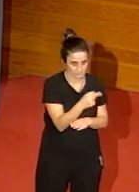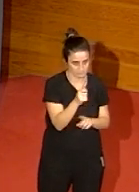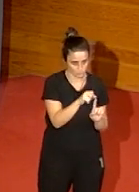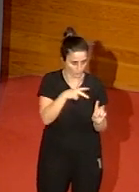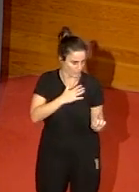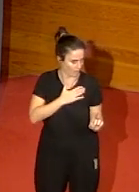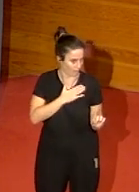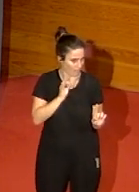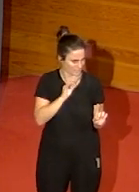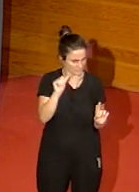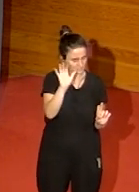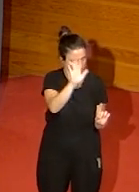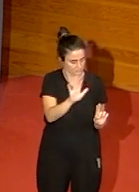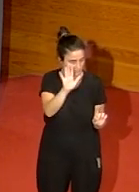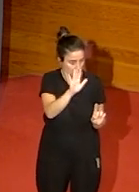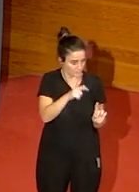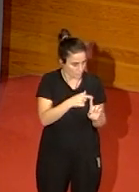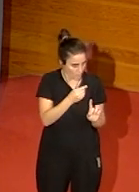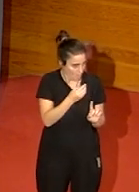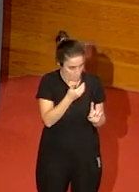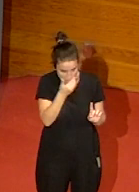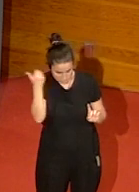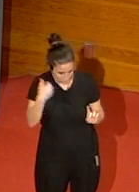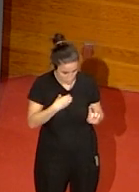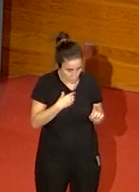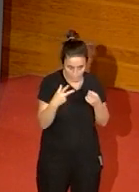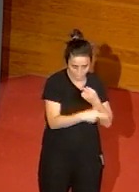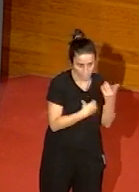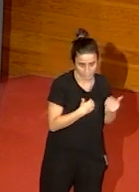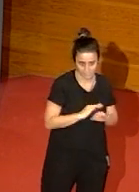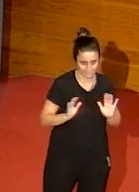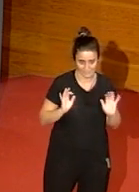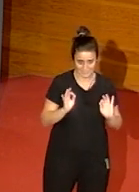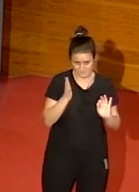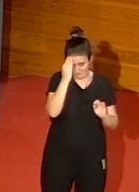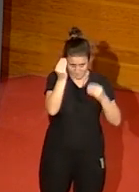ezin dugu saiestu, ez? Ze, gure